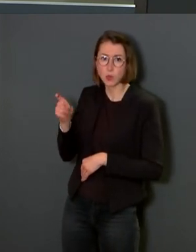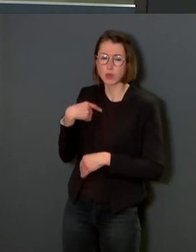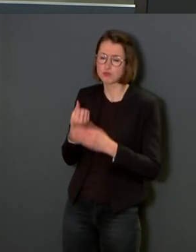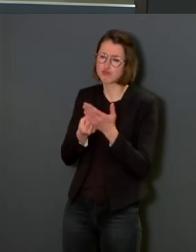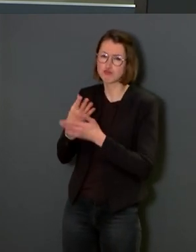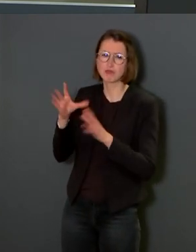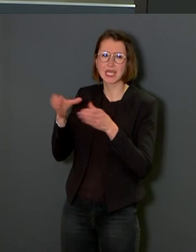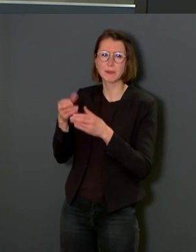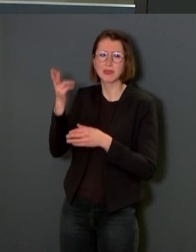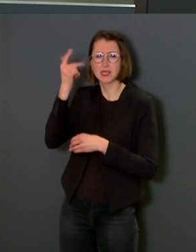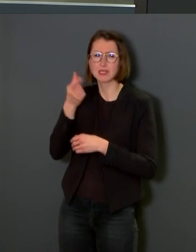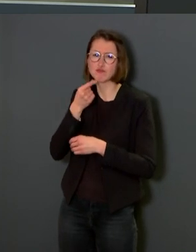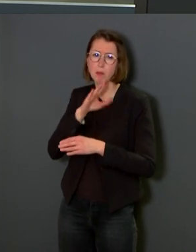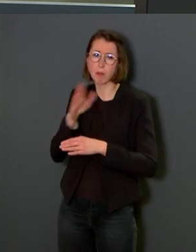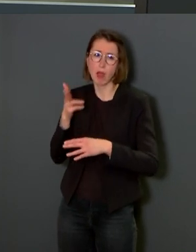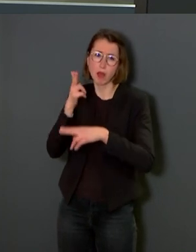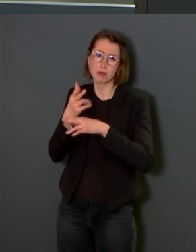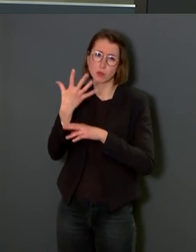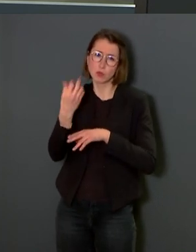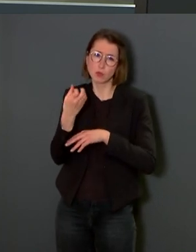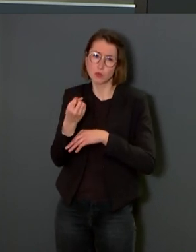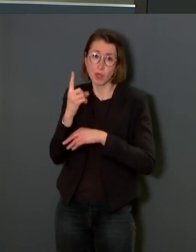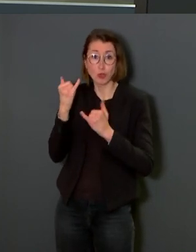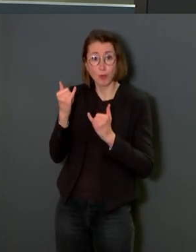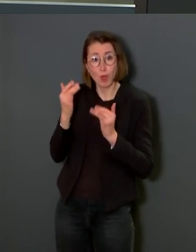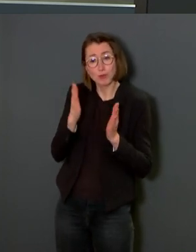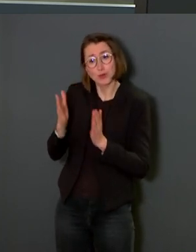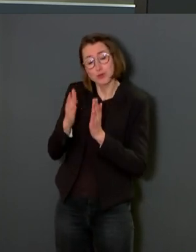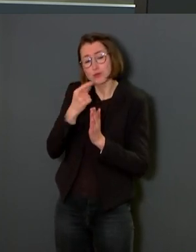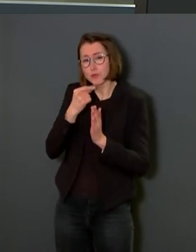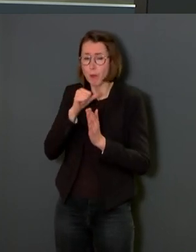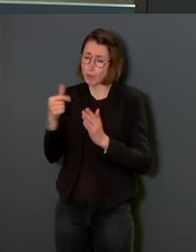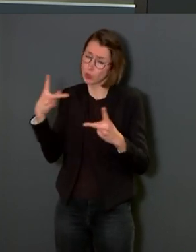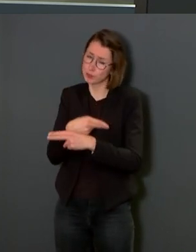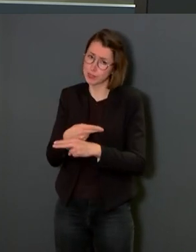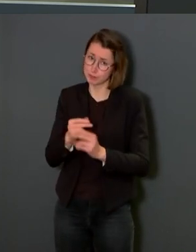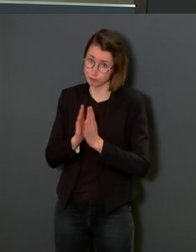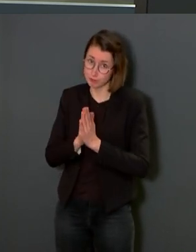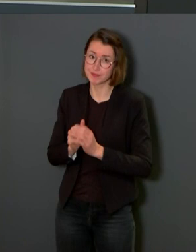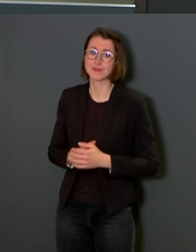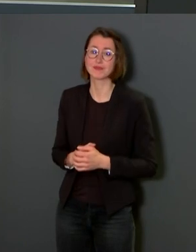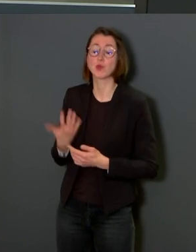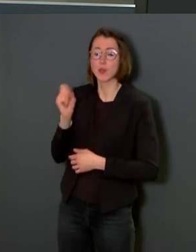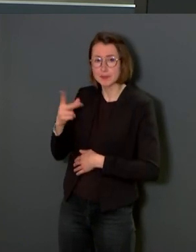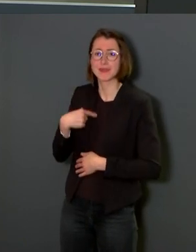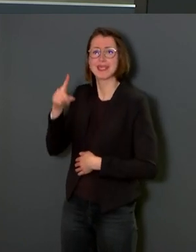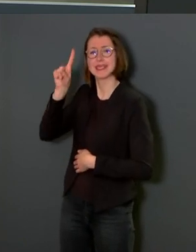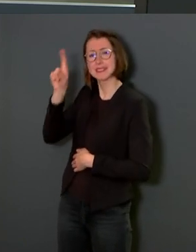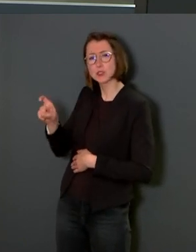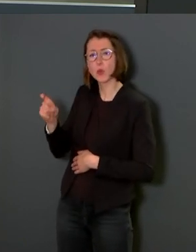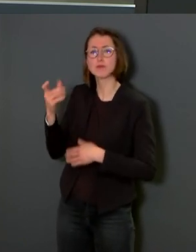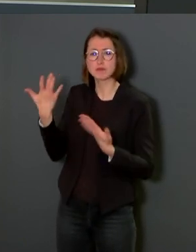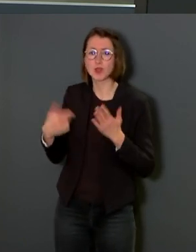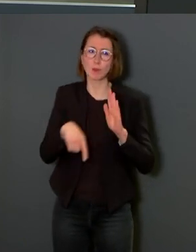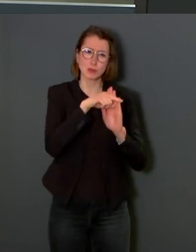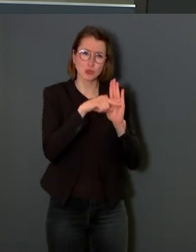Monsieur, le but, c'est de poser une question. Oui, oui, oui, tout à fait. Voilà. Alors, toutes les mesures politiques sont basées sur des chiffres qui viennent de tests PCR, dont Monsieur Van